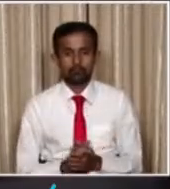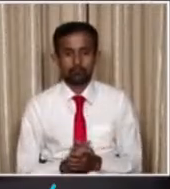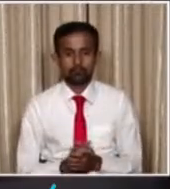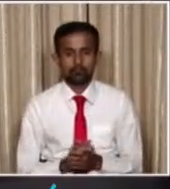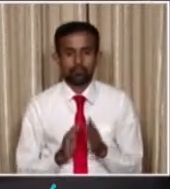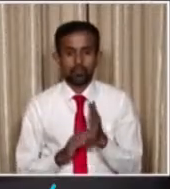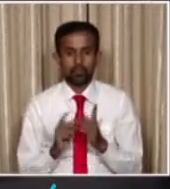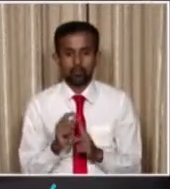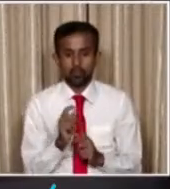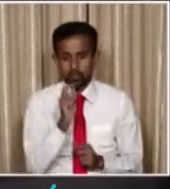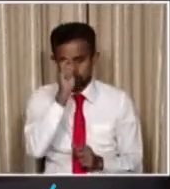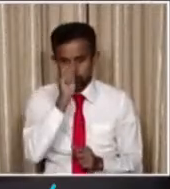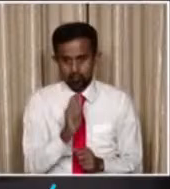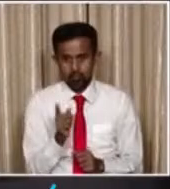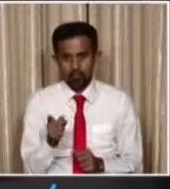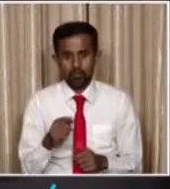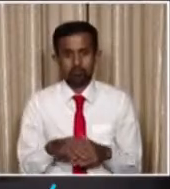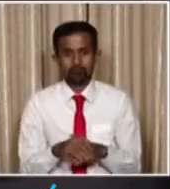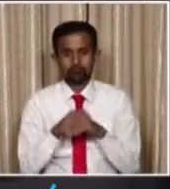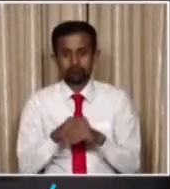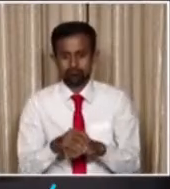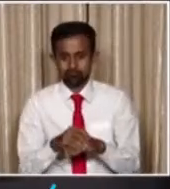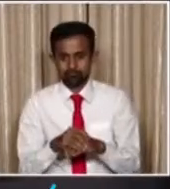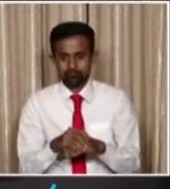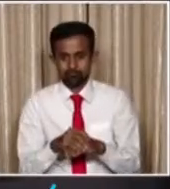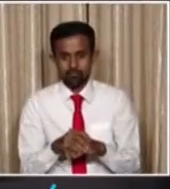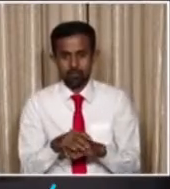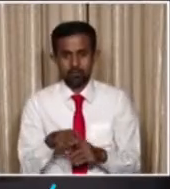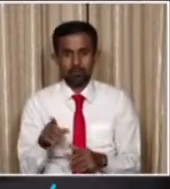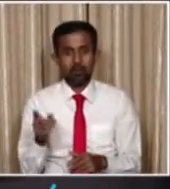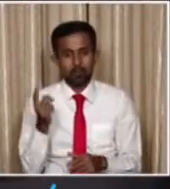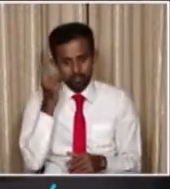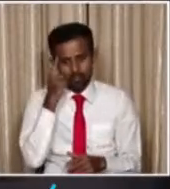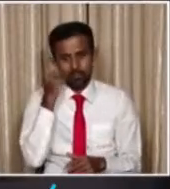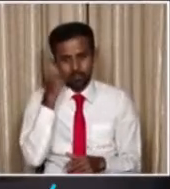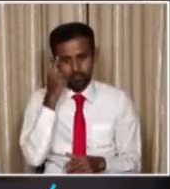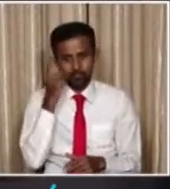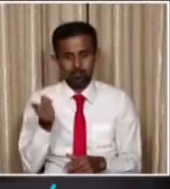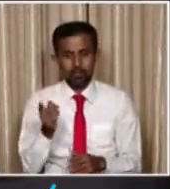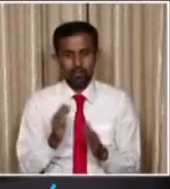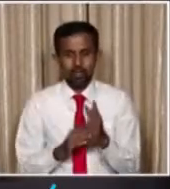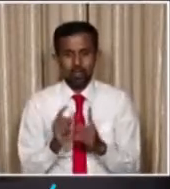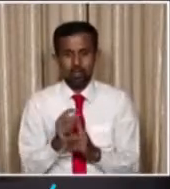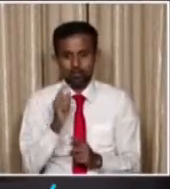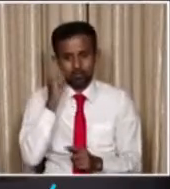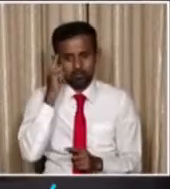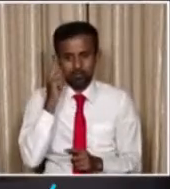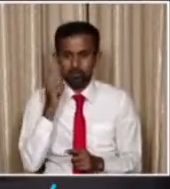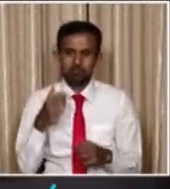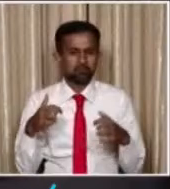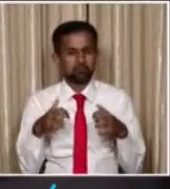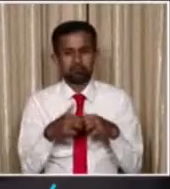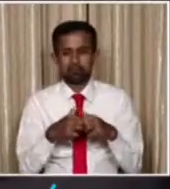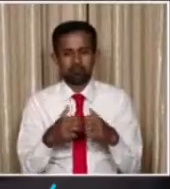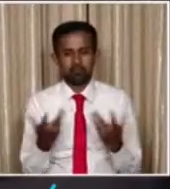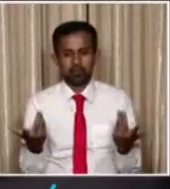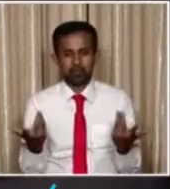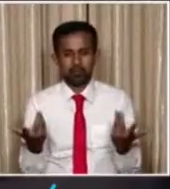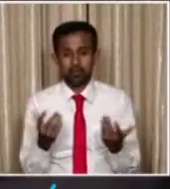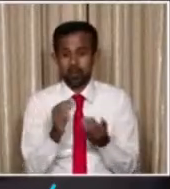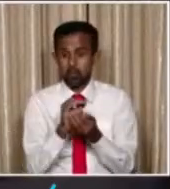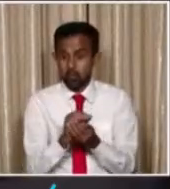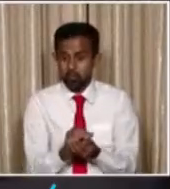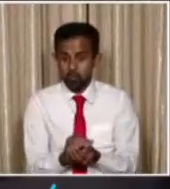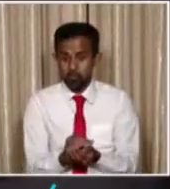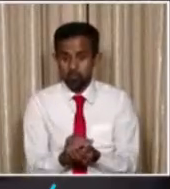ගරු අමාත්‍යතුමාට මම හිතන්නේ සුබ පතනවා. අමාත්‍යතුමා ගැන දන්නවා අපි අමාත්‍යතුමා ගැන සැකයක් නැහැ. හැබැයි පරිස්සම් වෙන්න